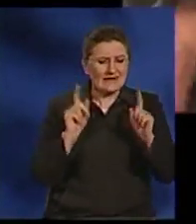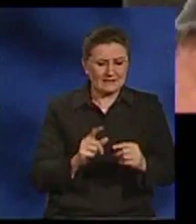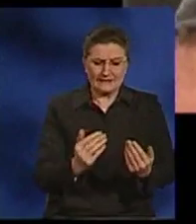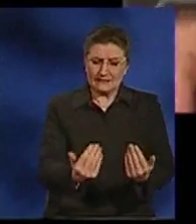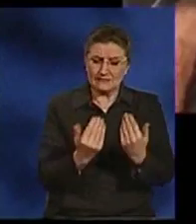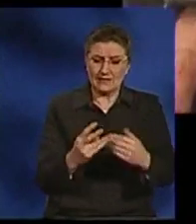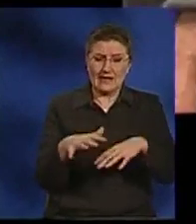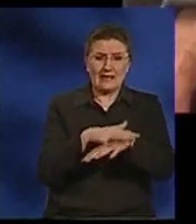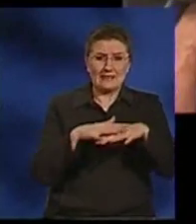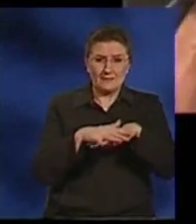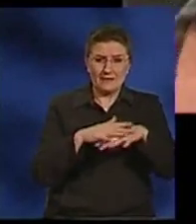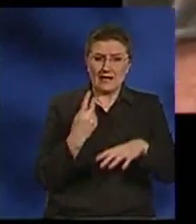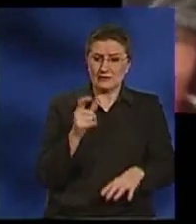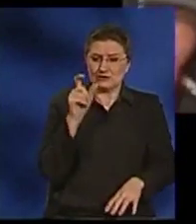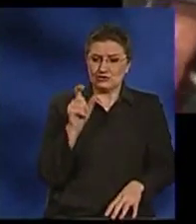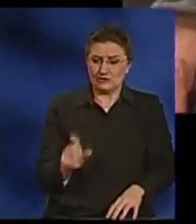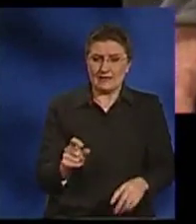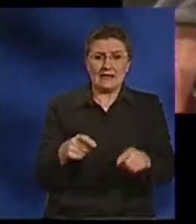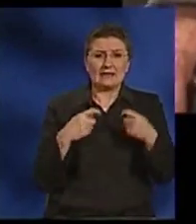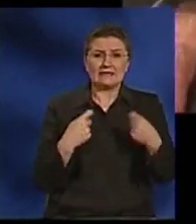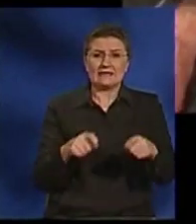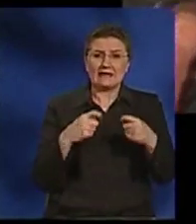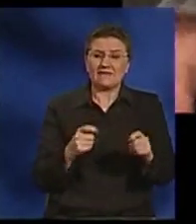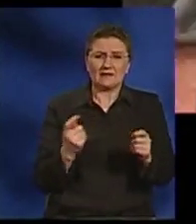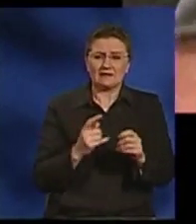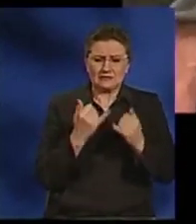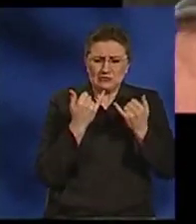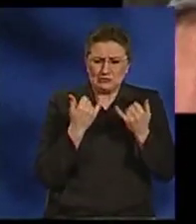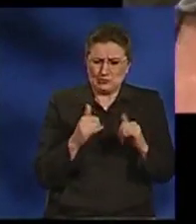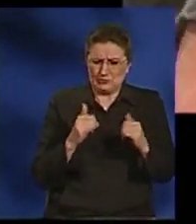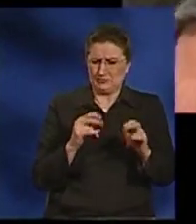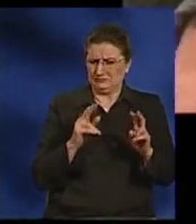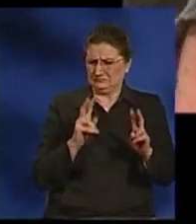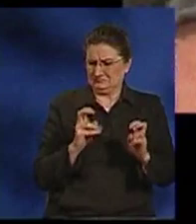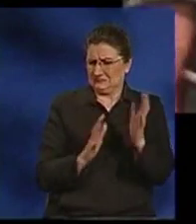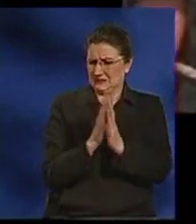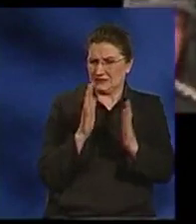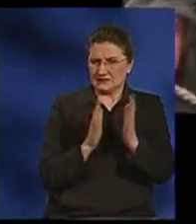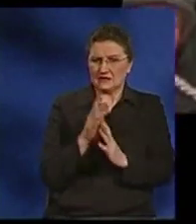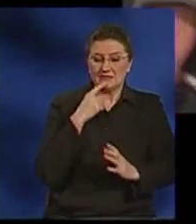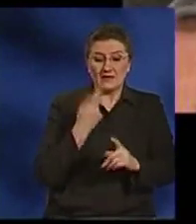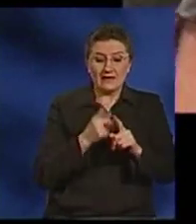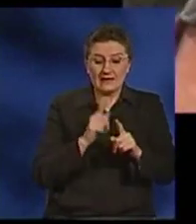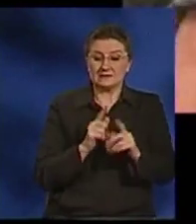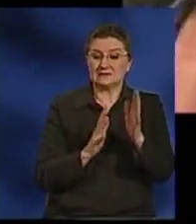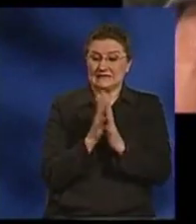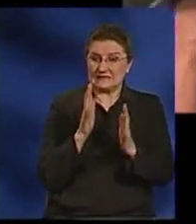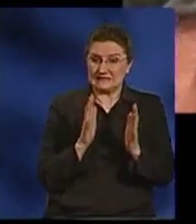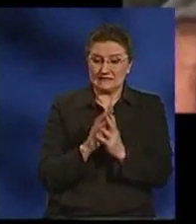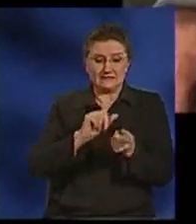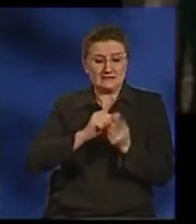Сегодня на базаре один лумянин торговал какими-то чудодейственными корешками. Он говорил, что эти корешки